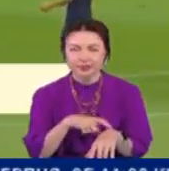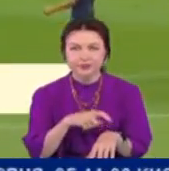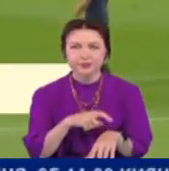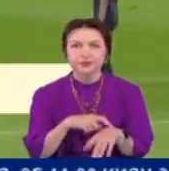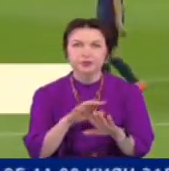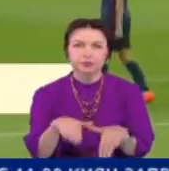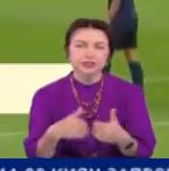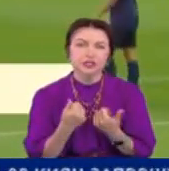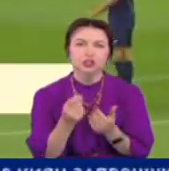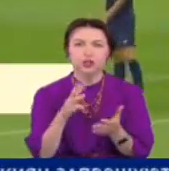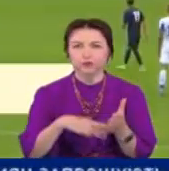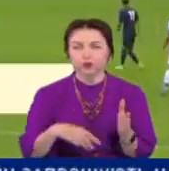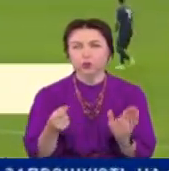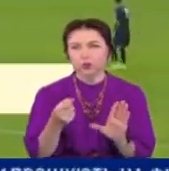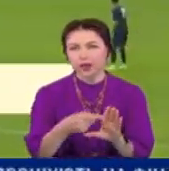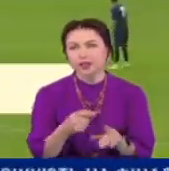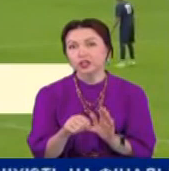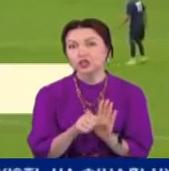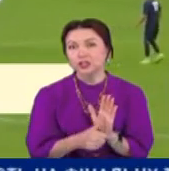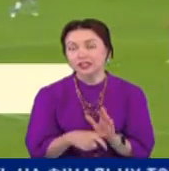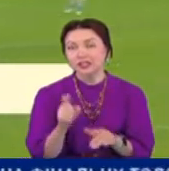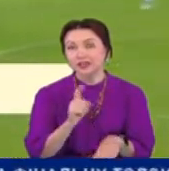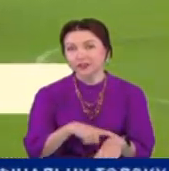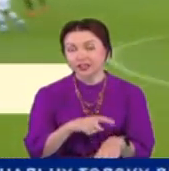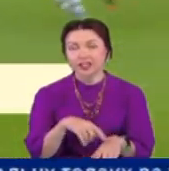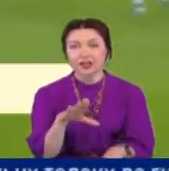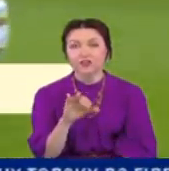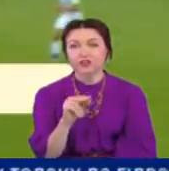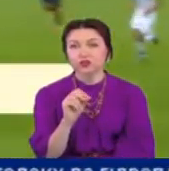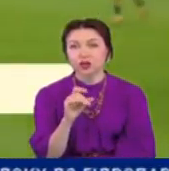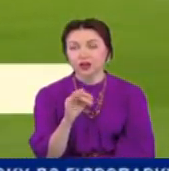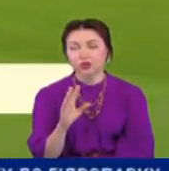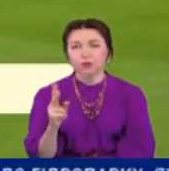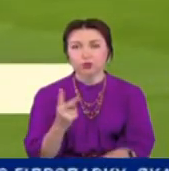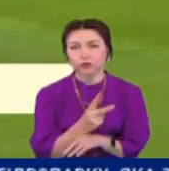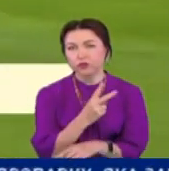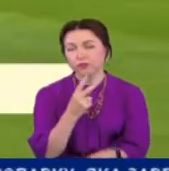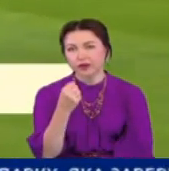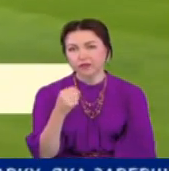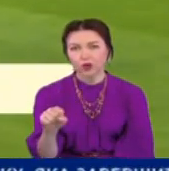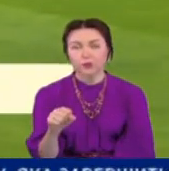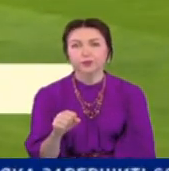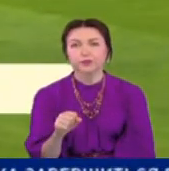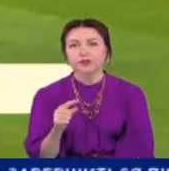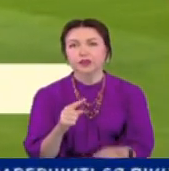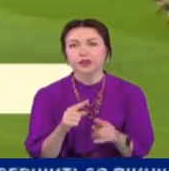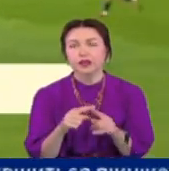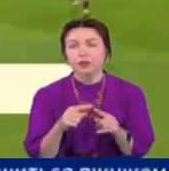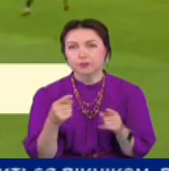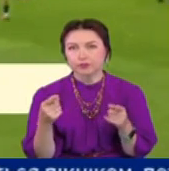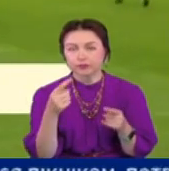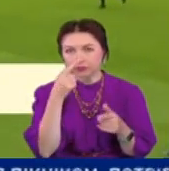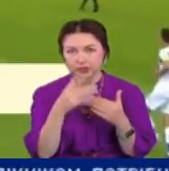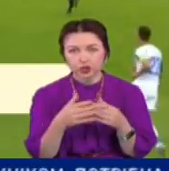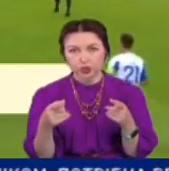після штрафного удару. На 16-й хвилині Вівчаренко подвоїв перевагу, замкнувши простріл з флангу в ближній кут воріт.